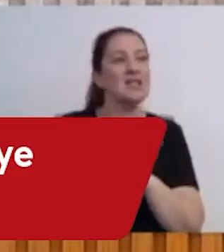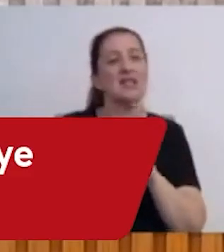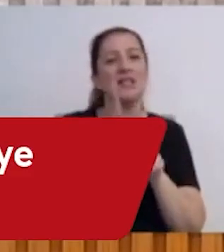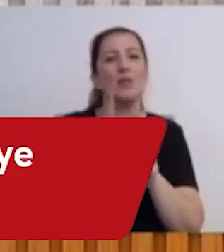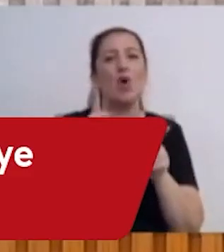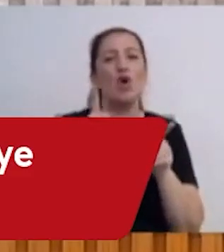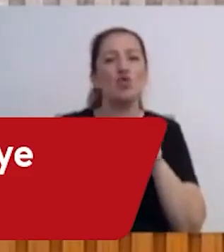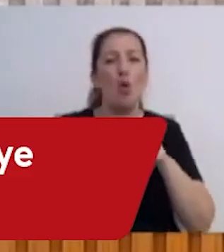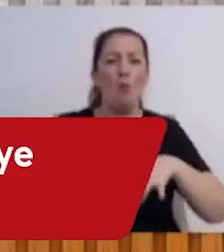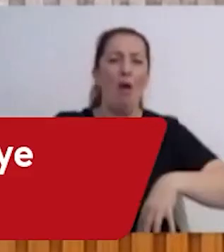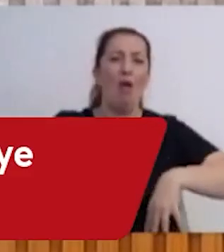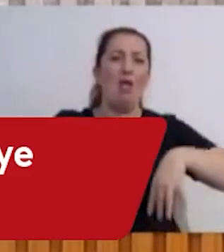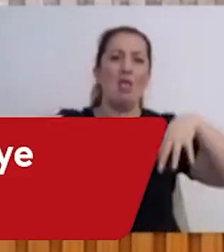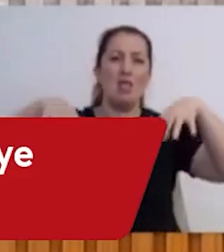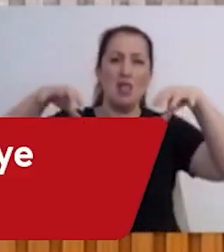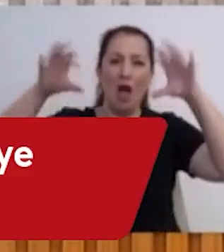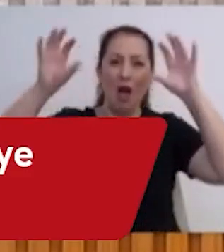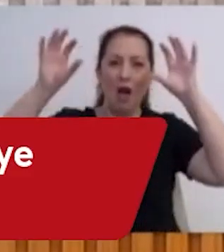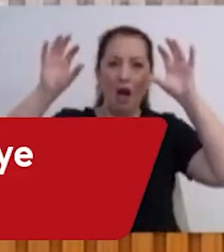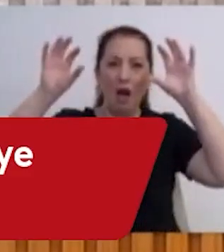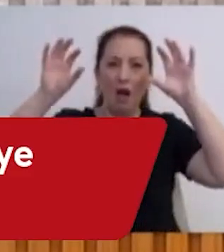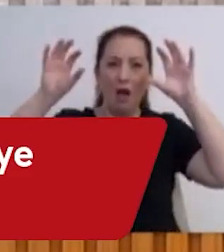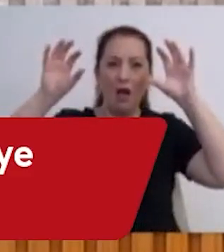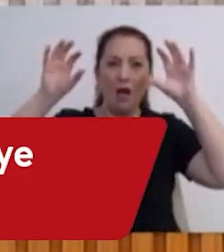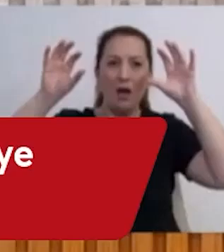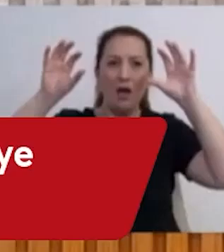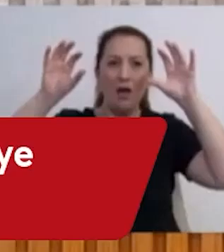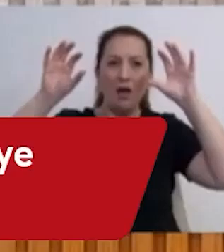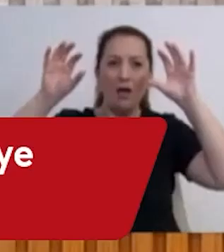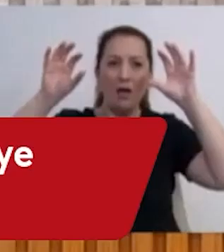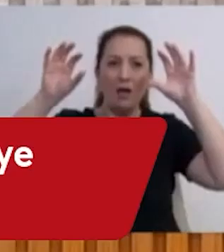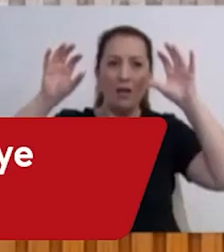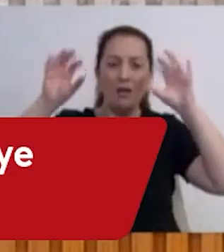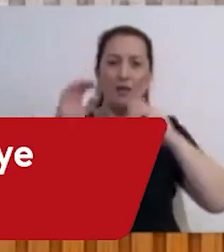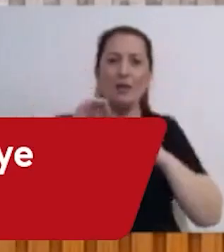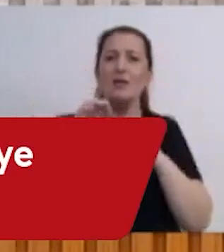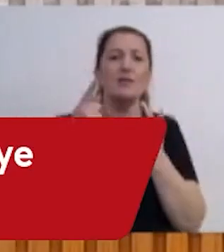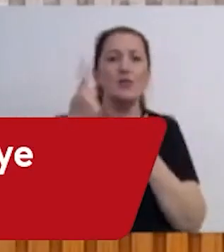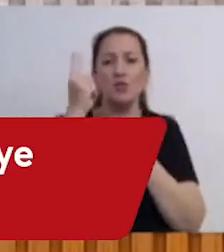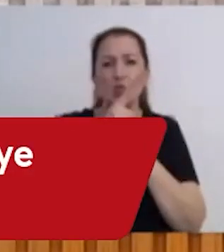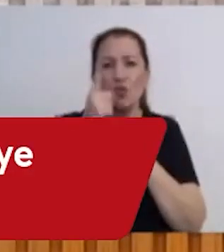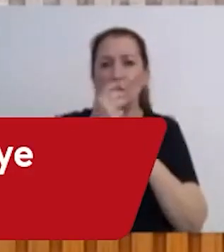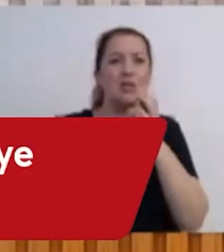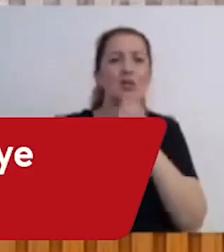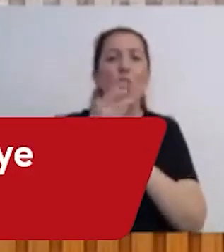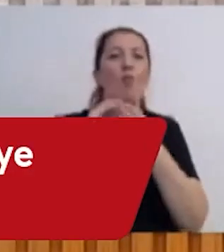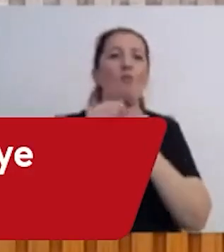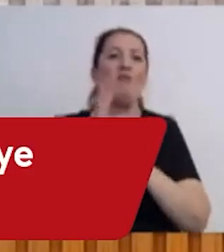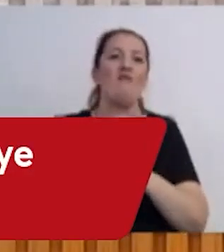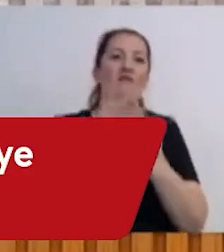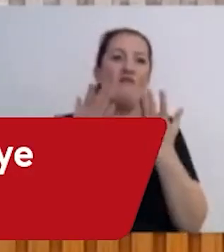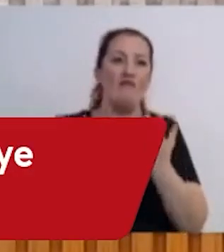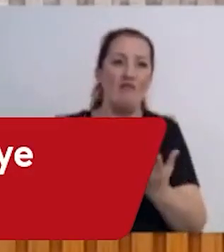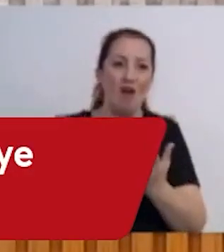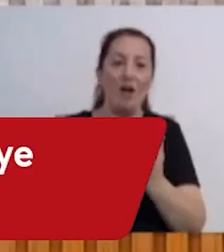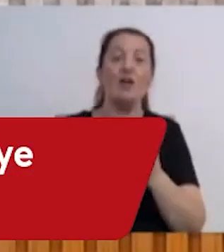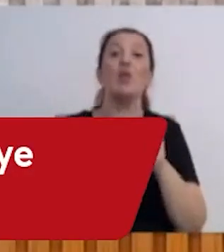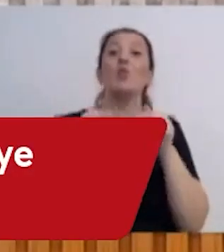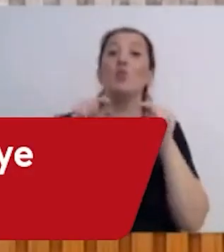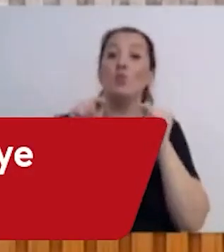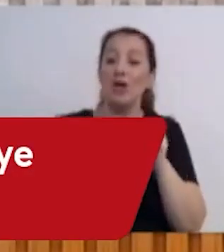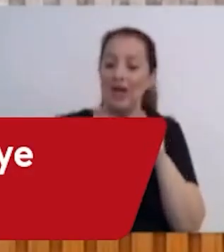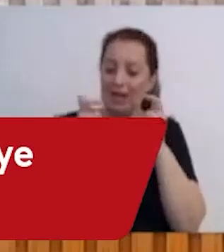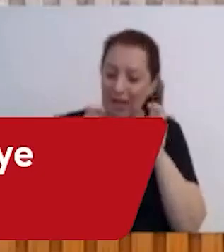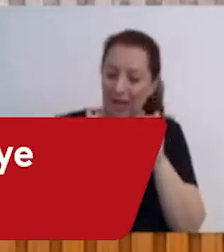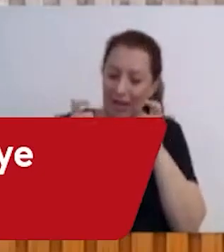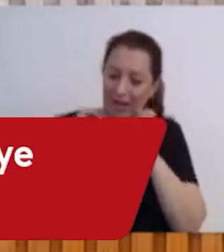çöp dağlarının patlamasından kaynaklanan problemler vardı. Bugün nereden